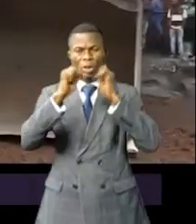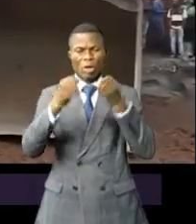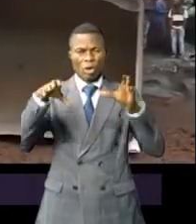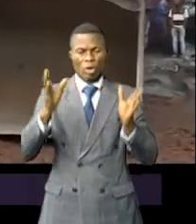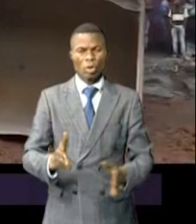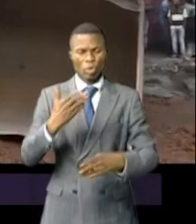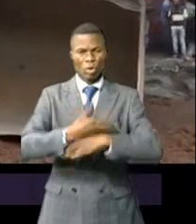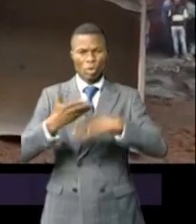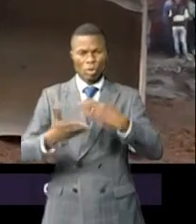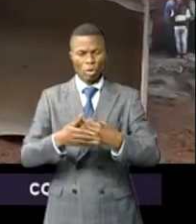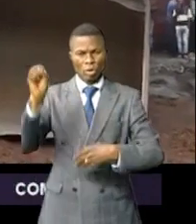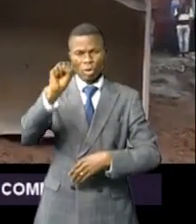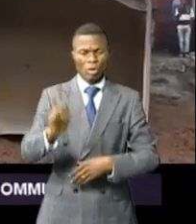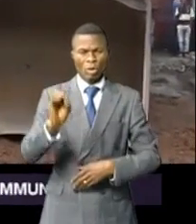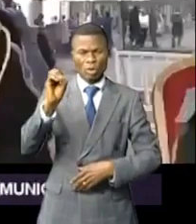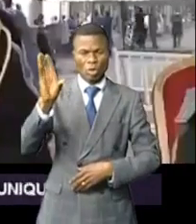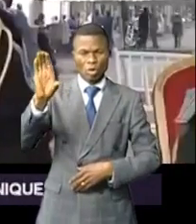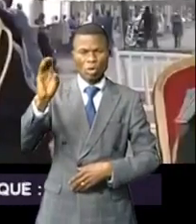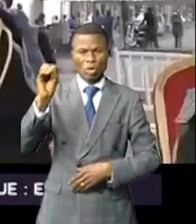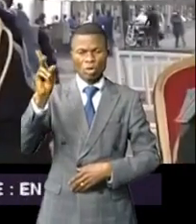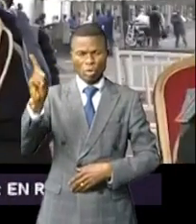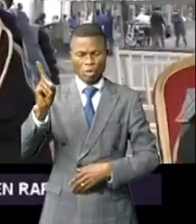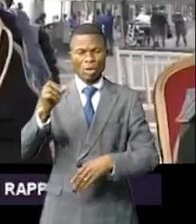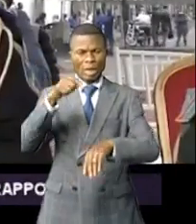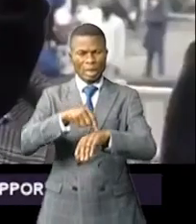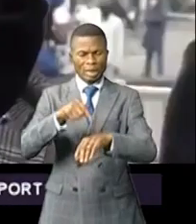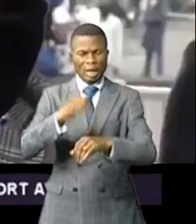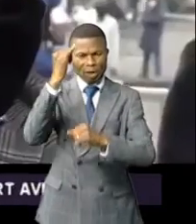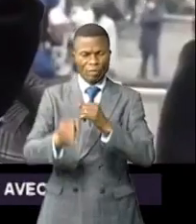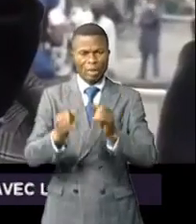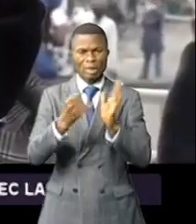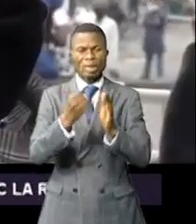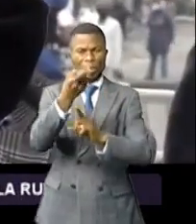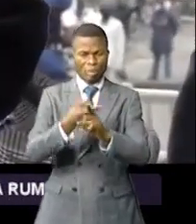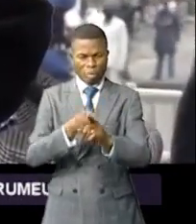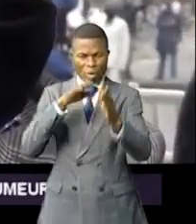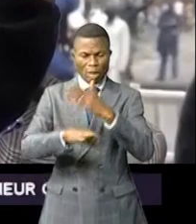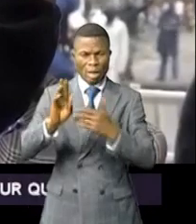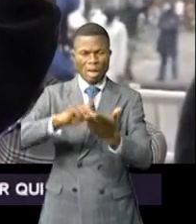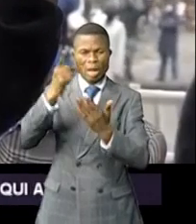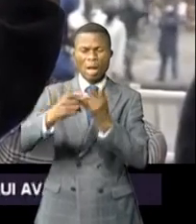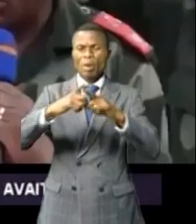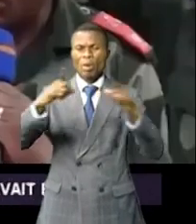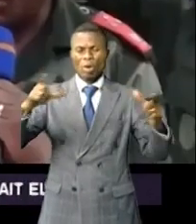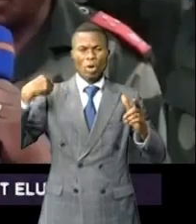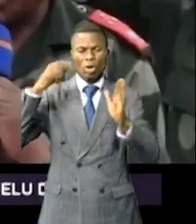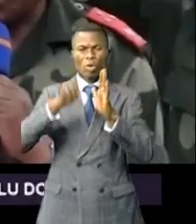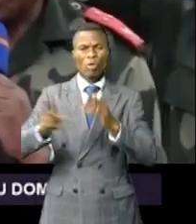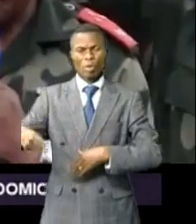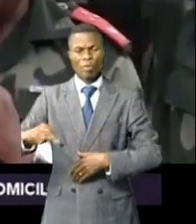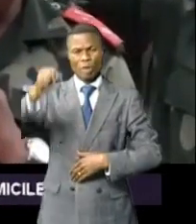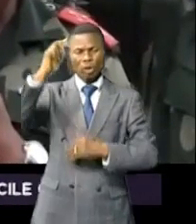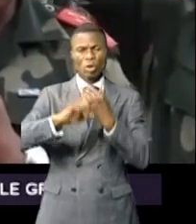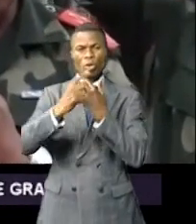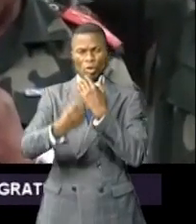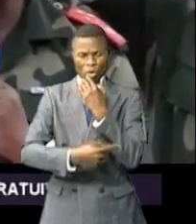des constructions, SOCOC, dans un délai contractuel de 6 mois. Ceci rentre dans un vaste programme du gouvernement provincial du Nord Kivu